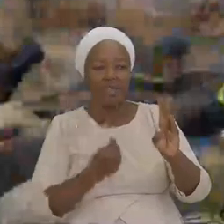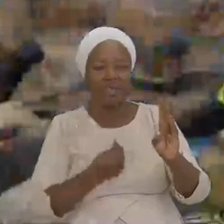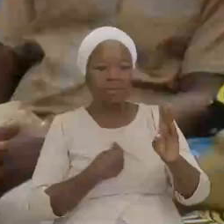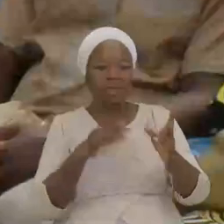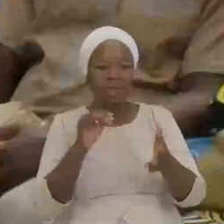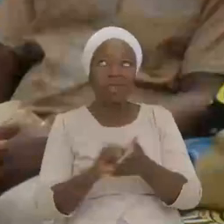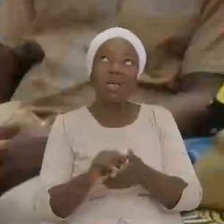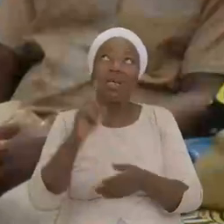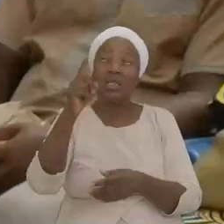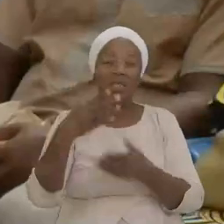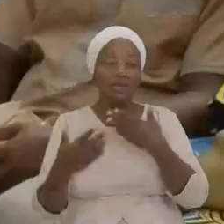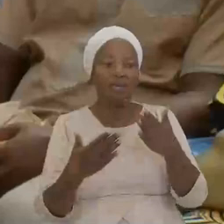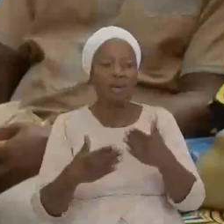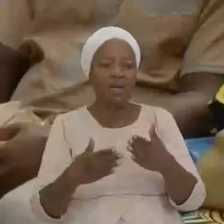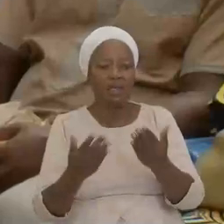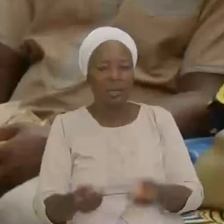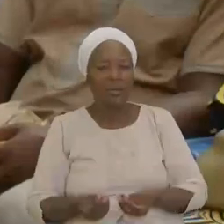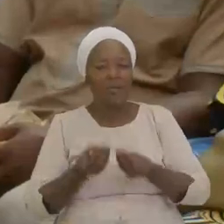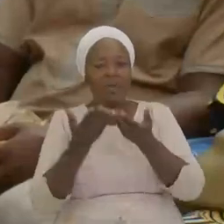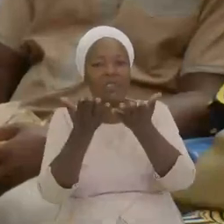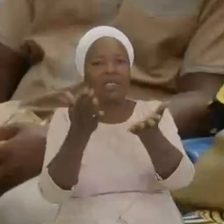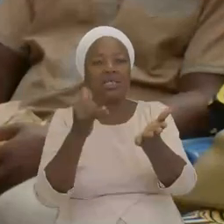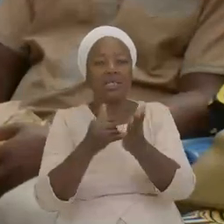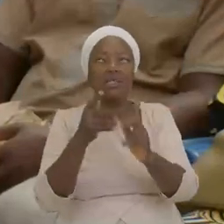27 nous dit